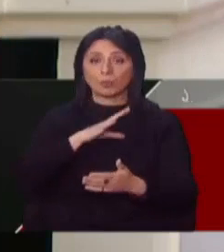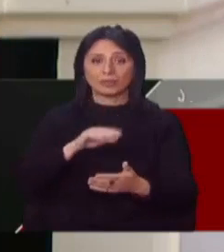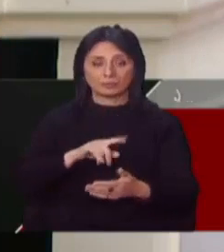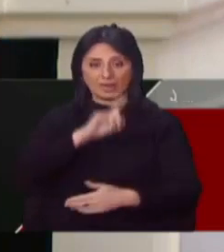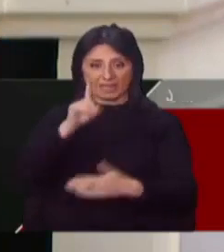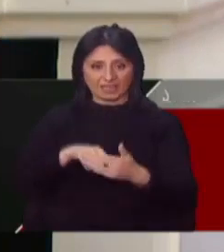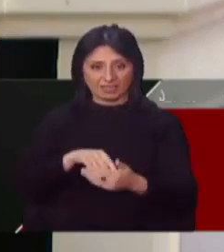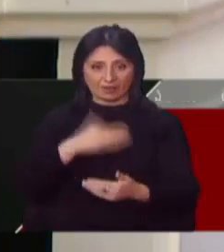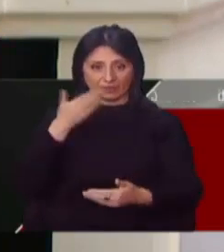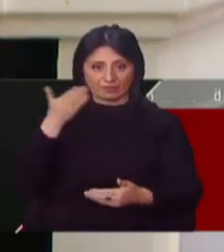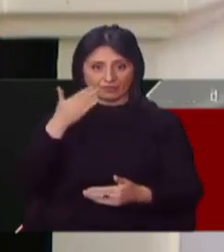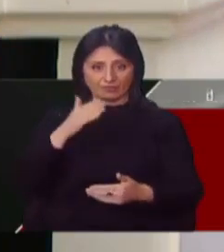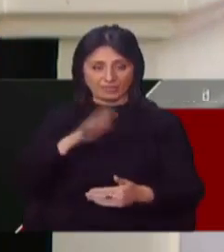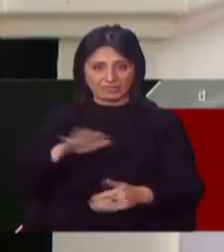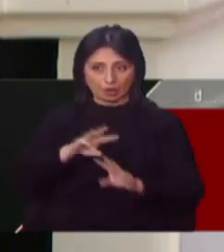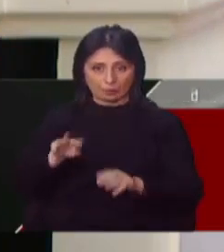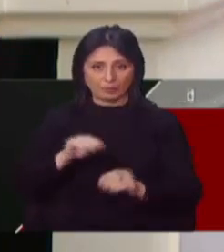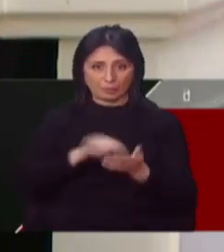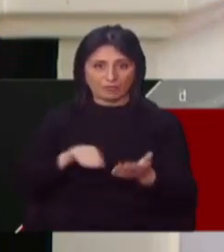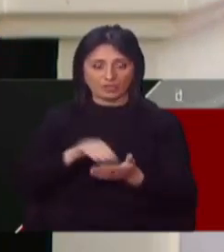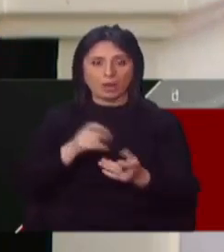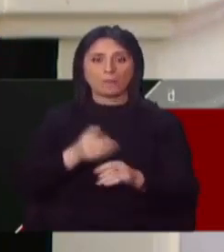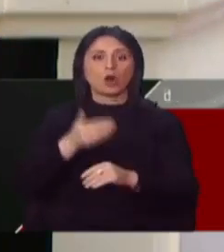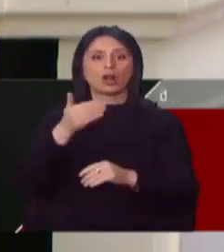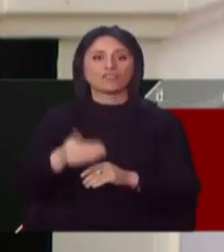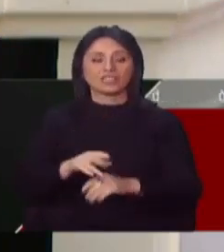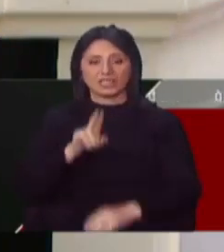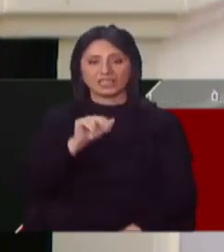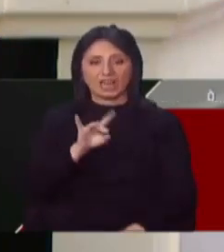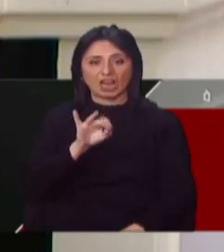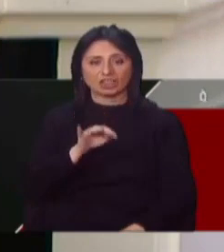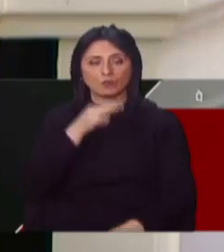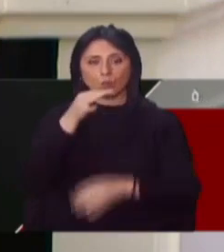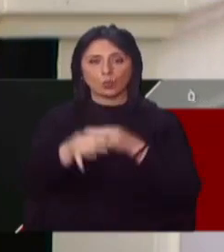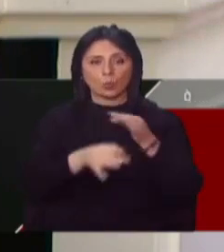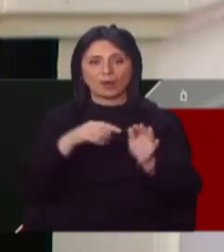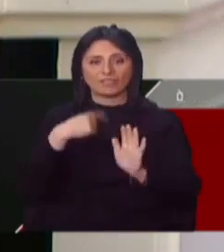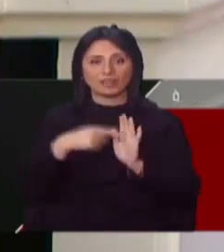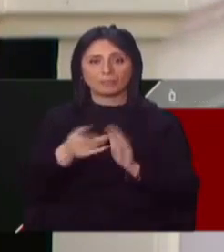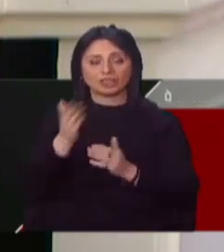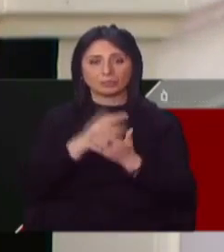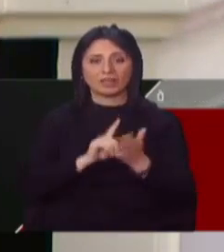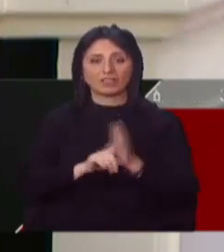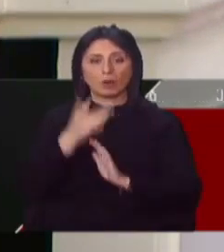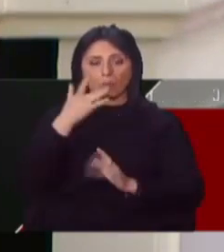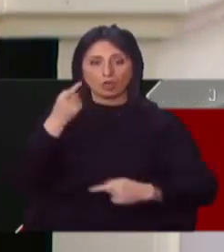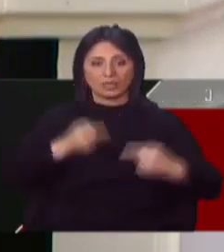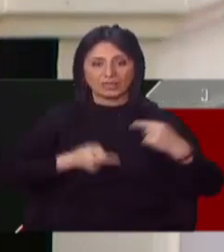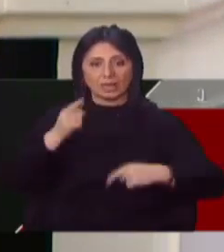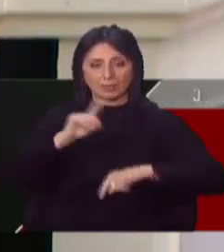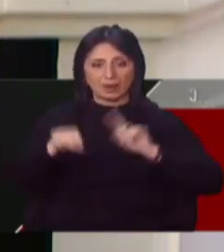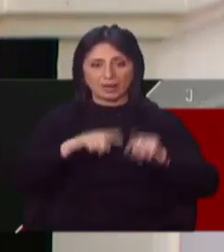დაუსვამენ კითხვას საგარეო საქმეთა მინისტრს, მოგვიანებით კი ილია დარჩიაშვილი უპასუხებს ამ კითხვებს. ამის შემდეგ დაიწყება პოლიტიკური